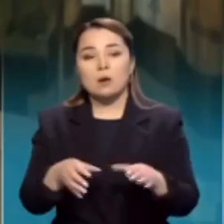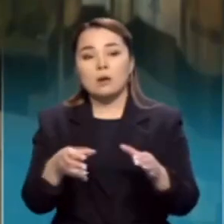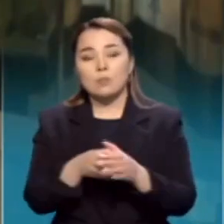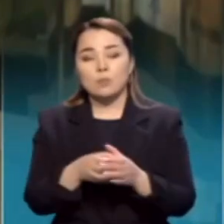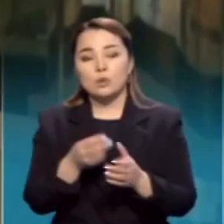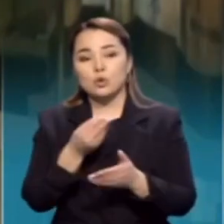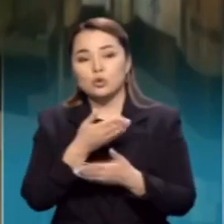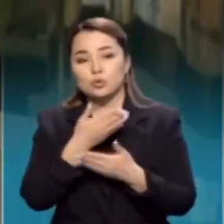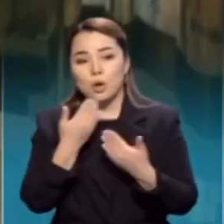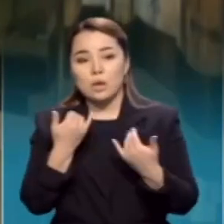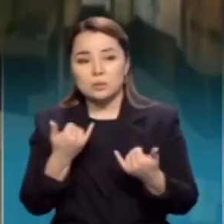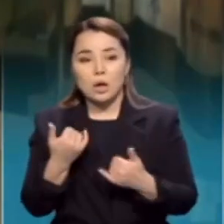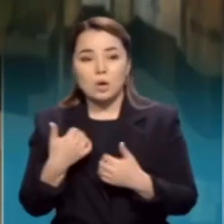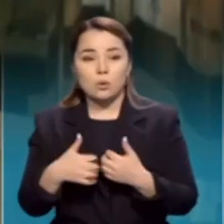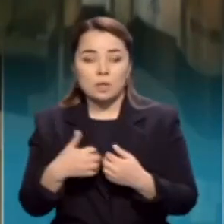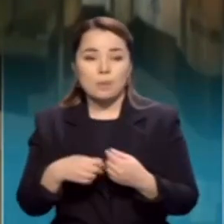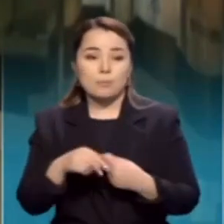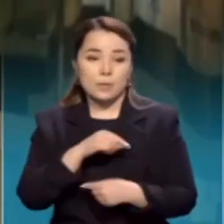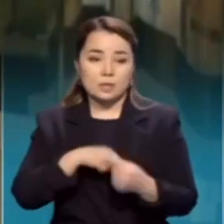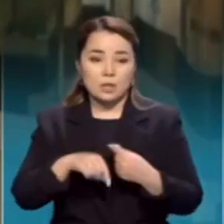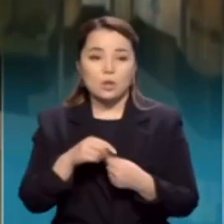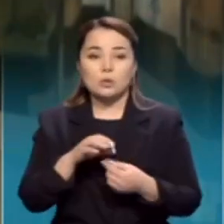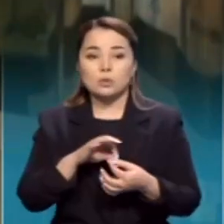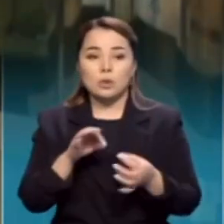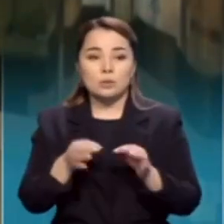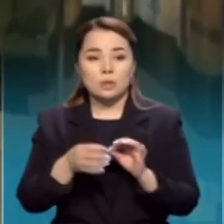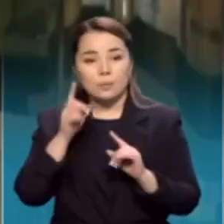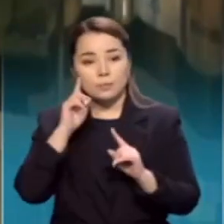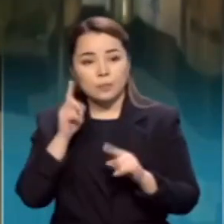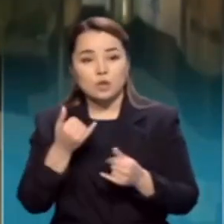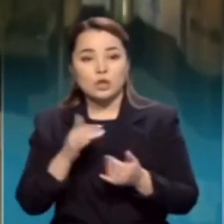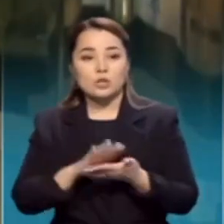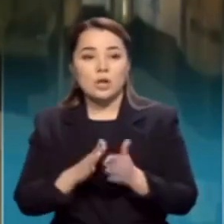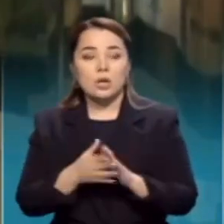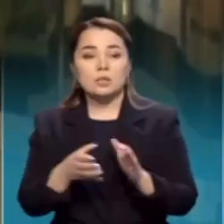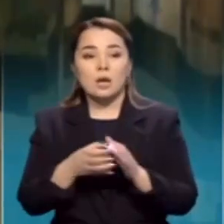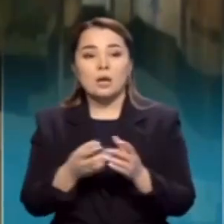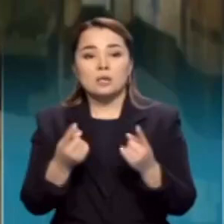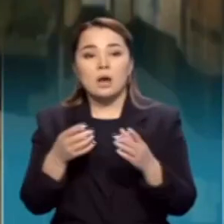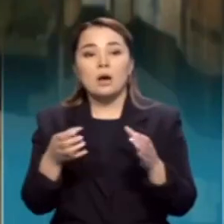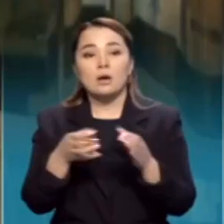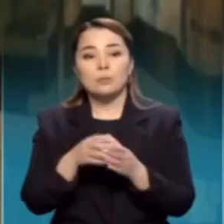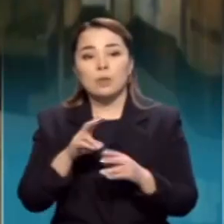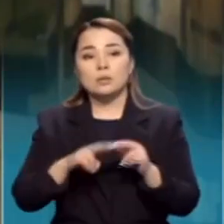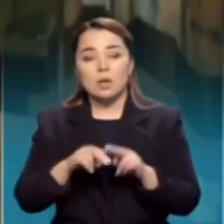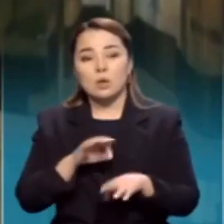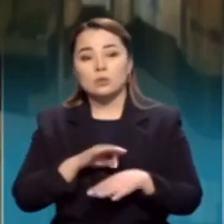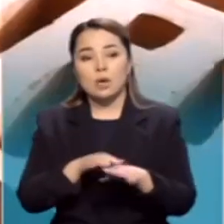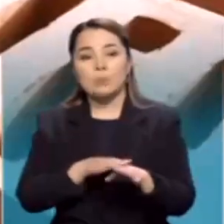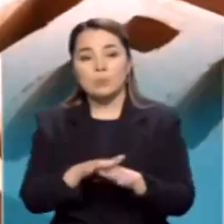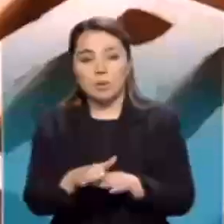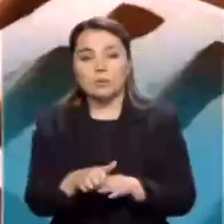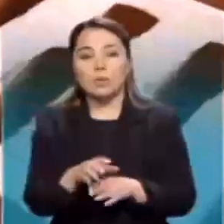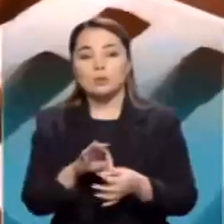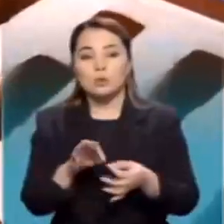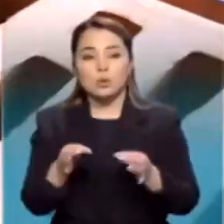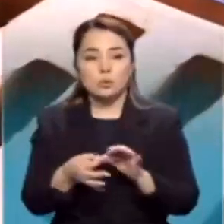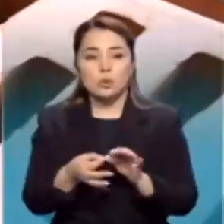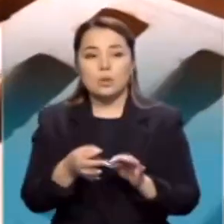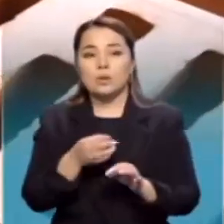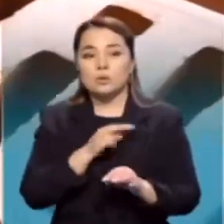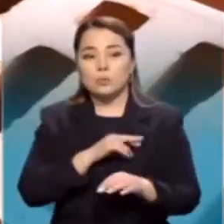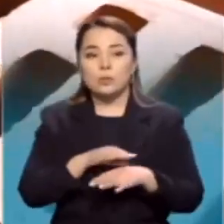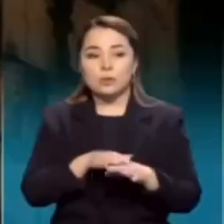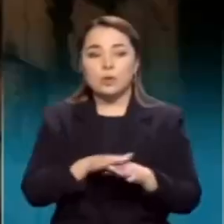мұнша ақша жоқ. Бұл орта бизнестің өзіне оңайға түспейді. Қазіргі жағдайда ірі компаниялар ғана қиналмай жұмыс істей алады. Яғни баршаға